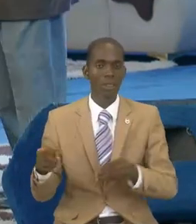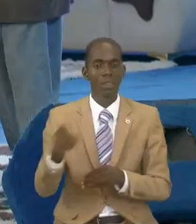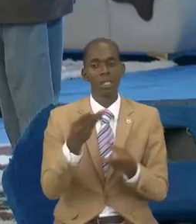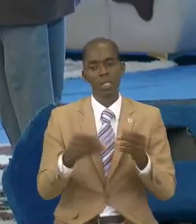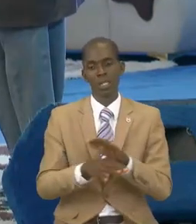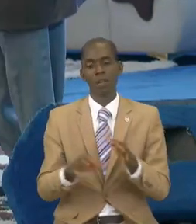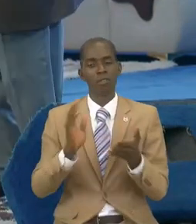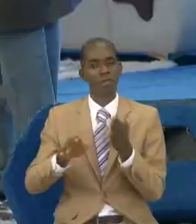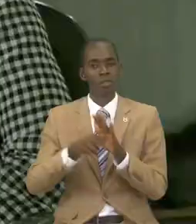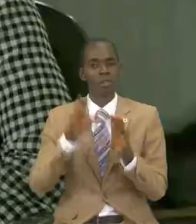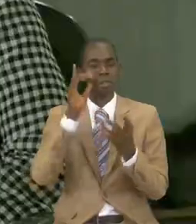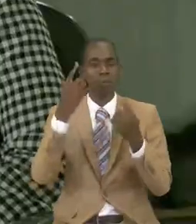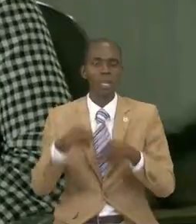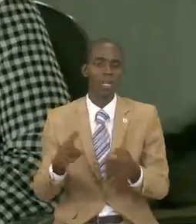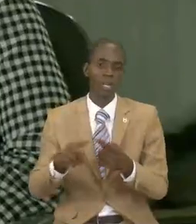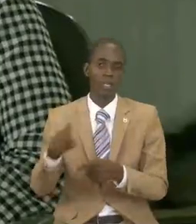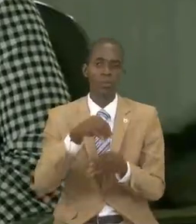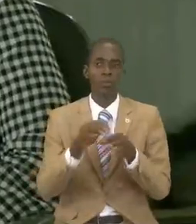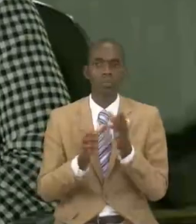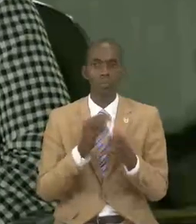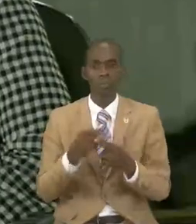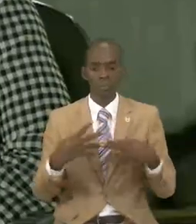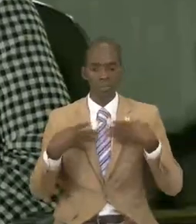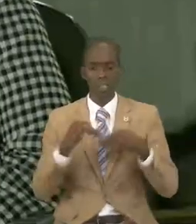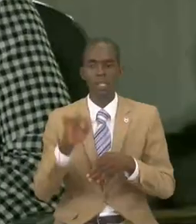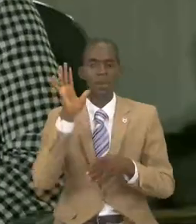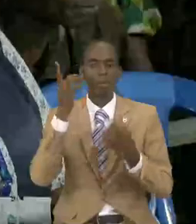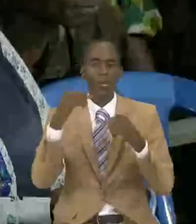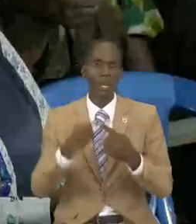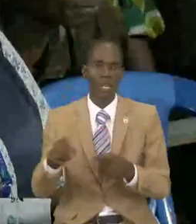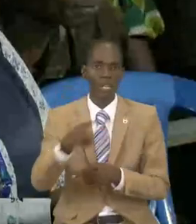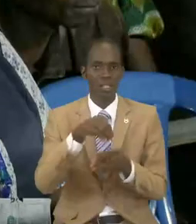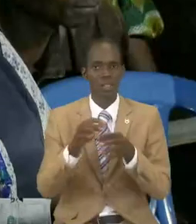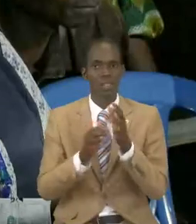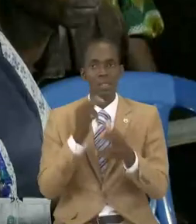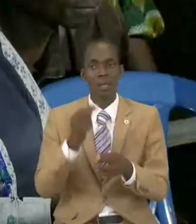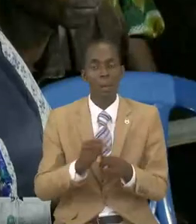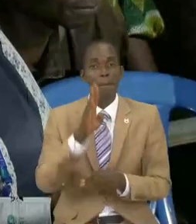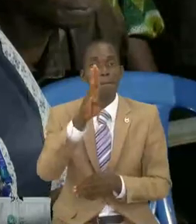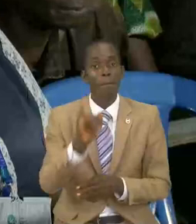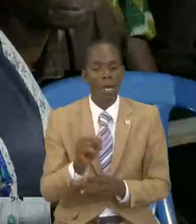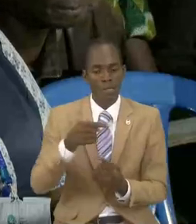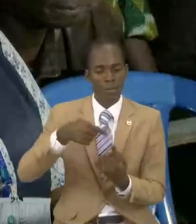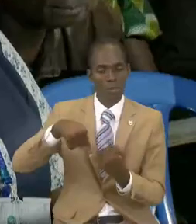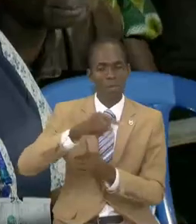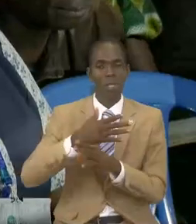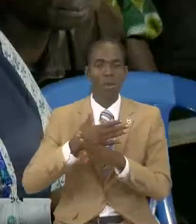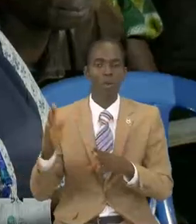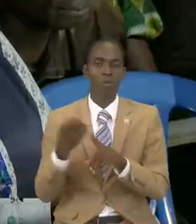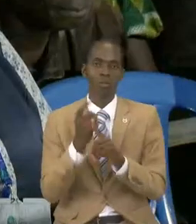pays. Le pardon viendra pour toi. La guérison viendra pour toi. En te détournant du